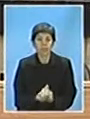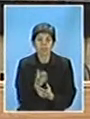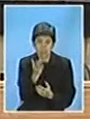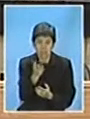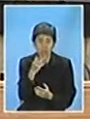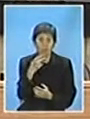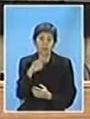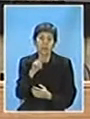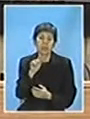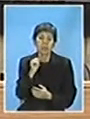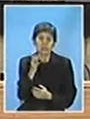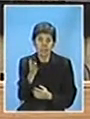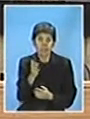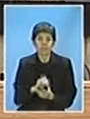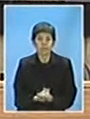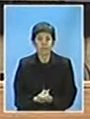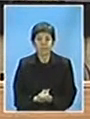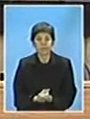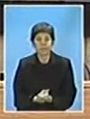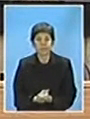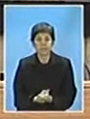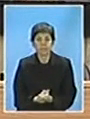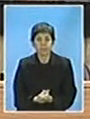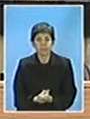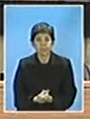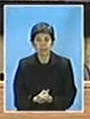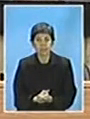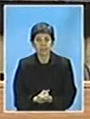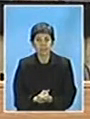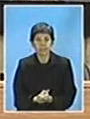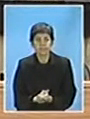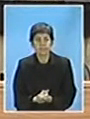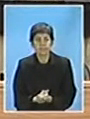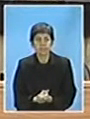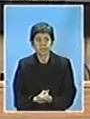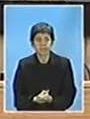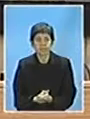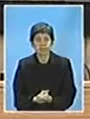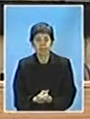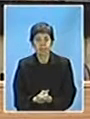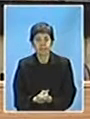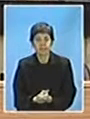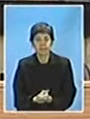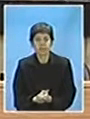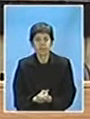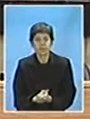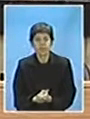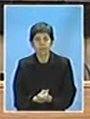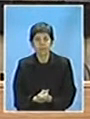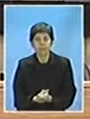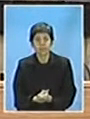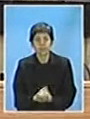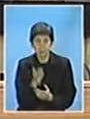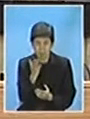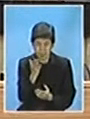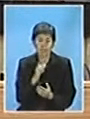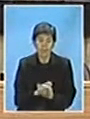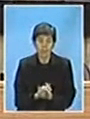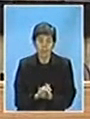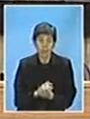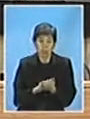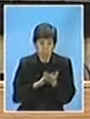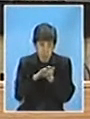อาจารย์ประเสริฐค่ะระหว่างท่านรอท่านสมาชิกนะคะให้ท่านอาจารย์ประเสริฐได้อภิปรายค่ะ ท่านประธานครับ